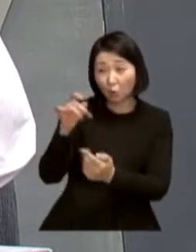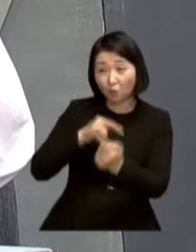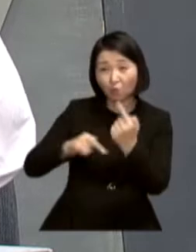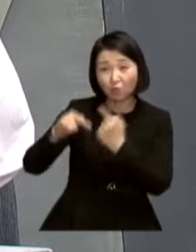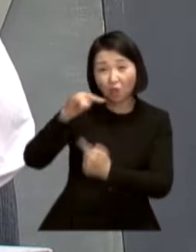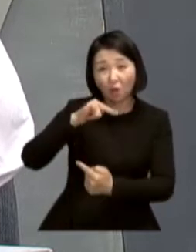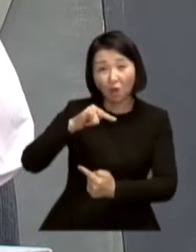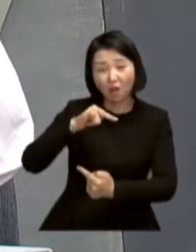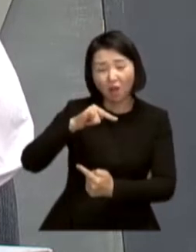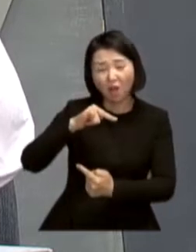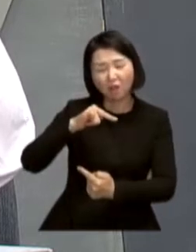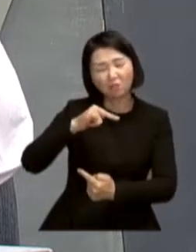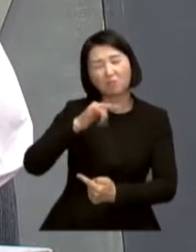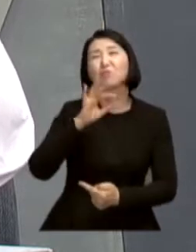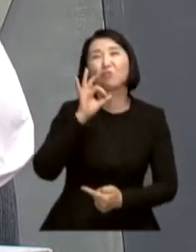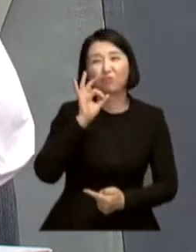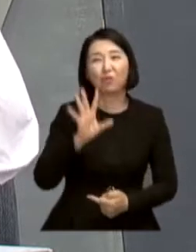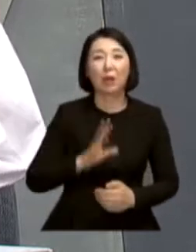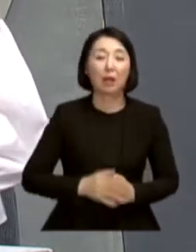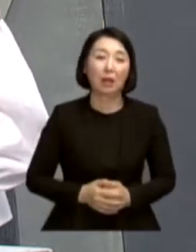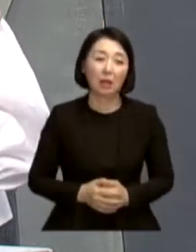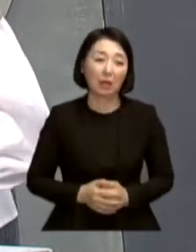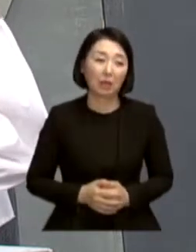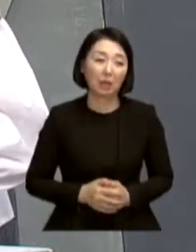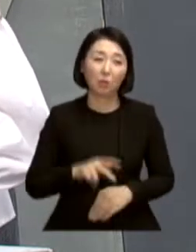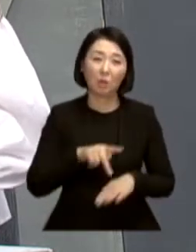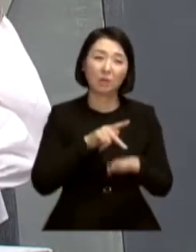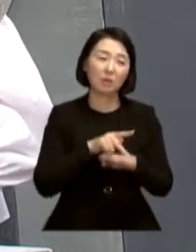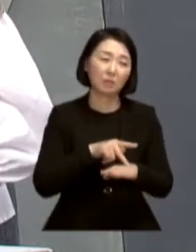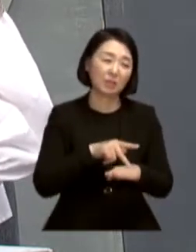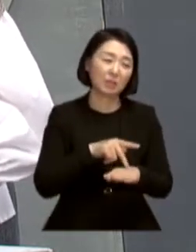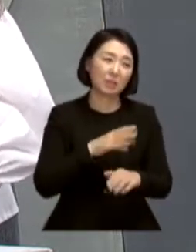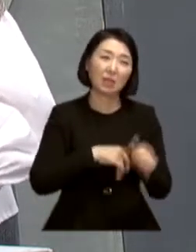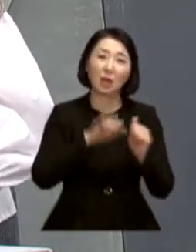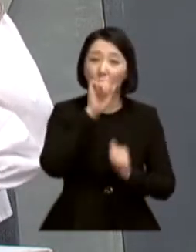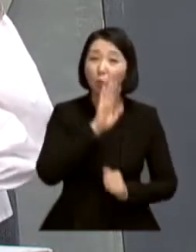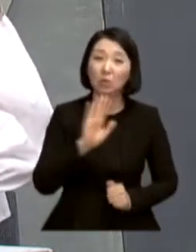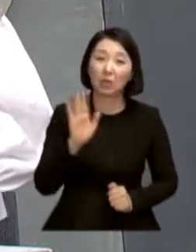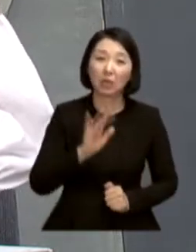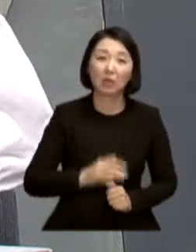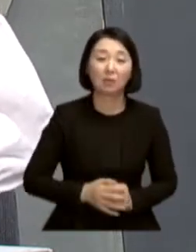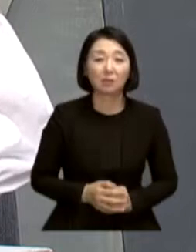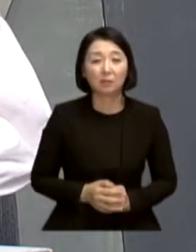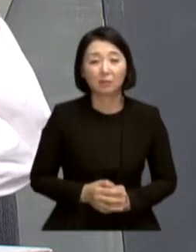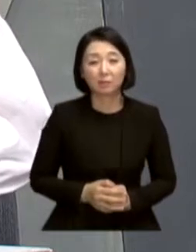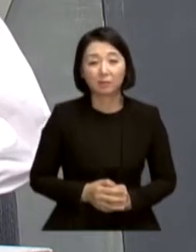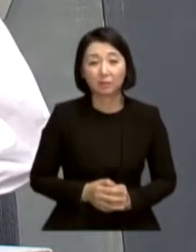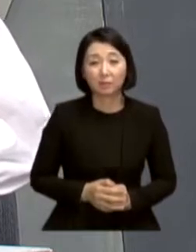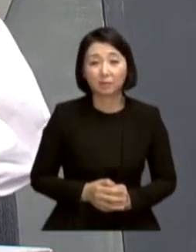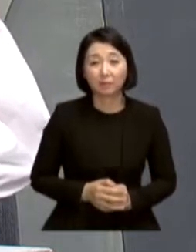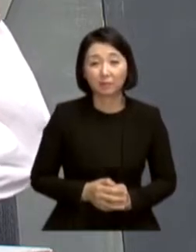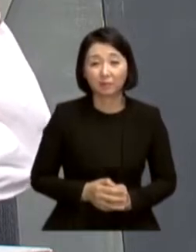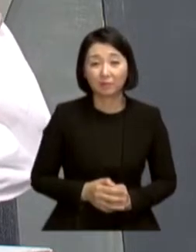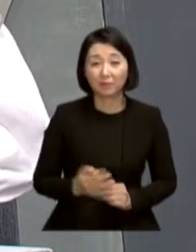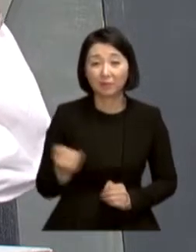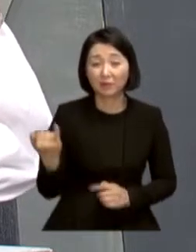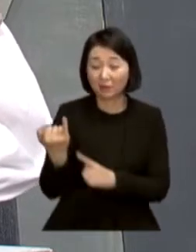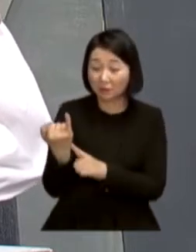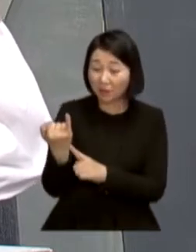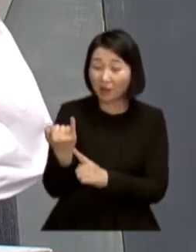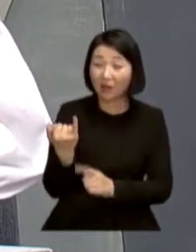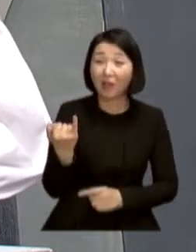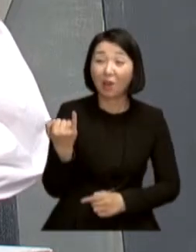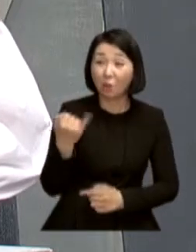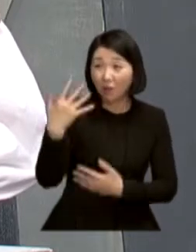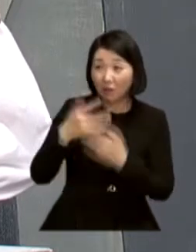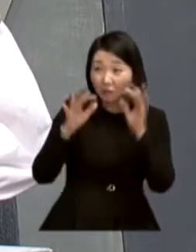분이 한 분도 없는 것 같아요. 제가 이렇게 보니까 현지 사정이 좀 그런 상태인데 장재현 선교사님 저희가 영상을 보니까